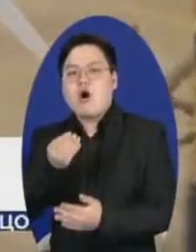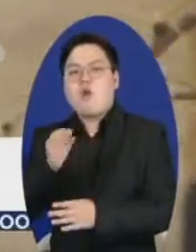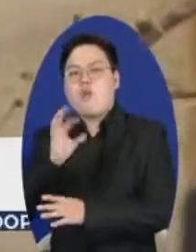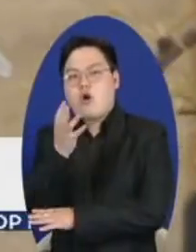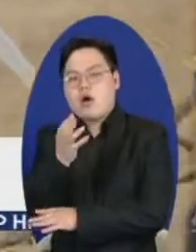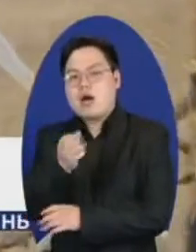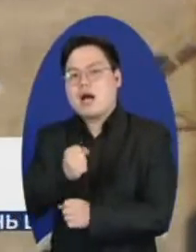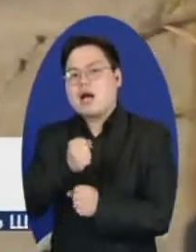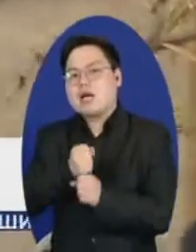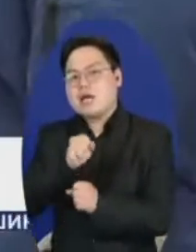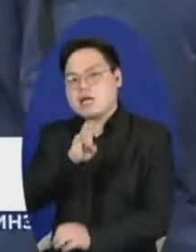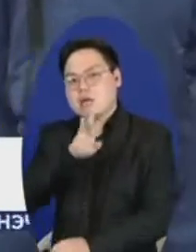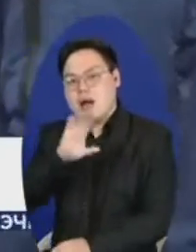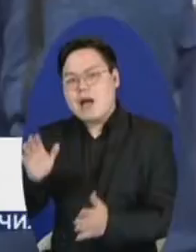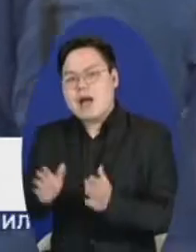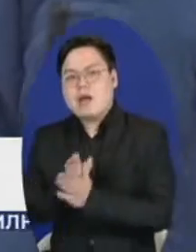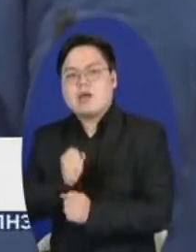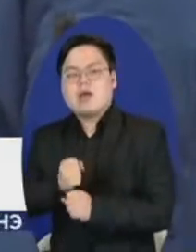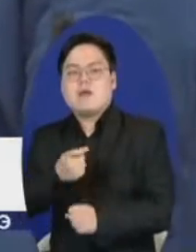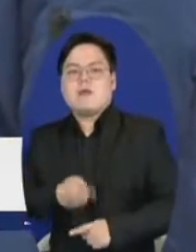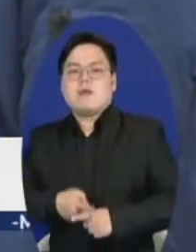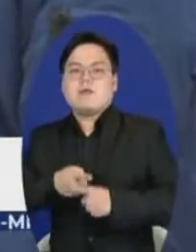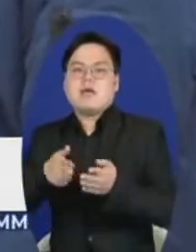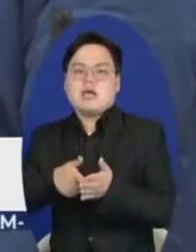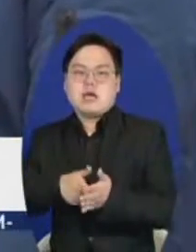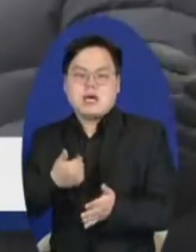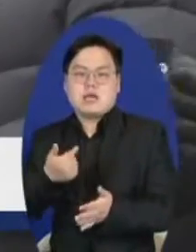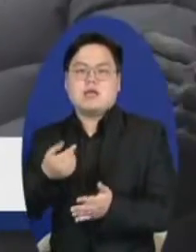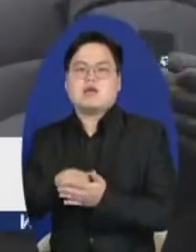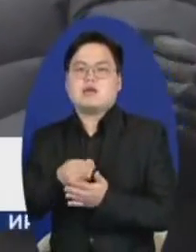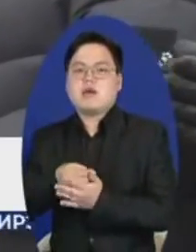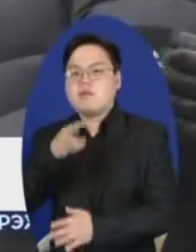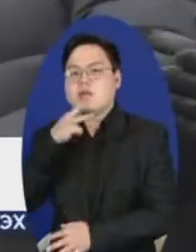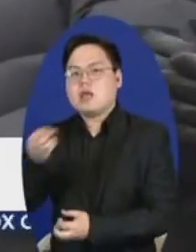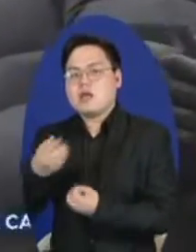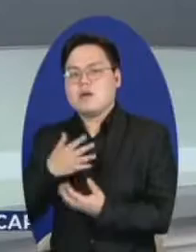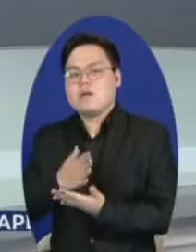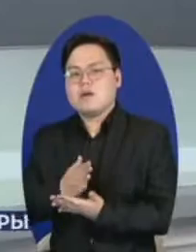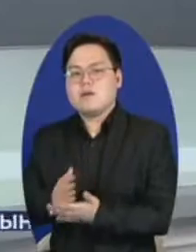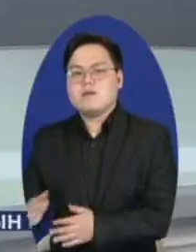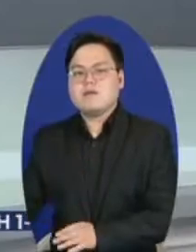газар болоод аж ахуй нэгж хоорондын хамтын ажиллагааг нэмэгдүүлэх хэрэгтэйг экс сургуульчууд онцлож байна а.